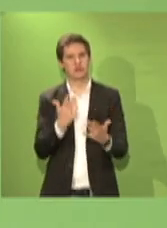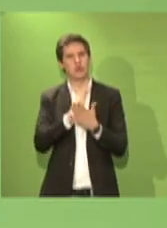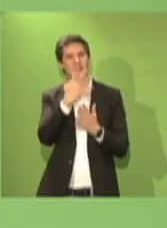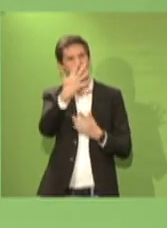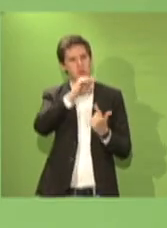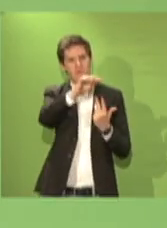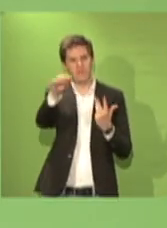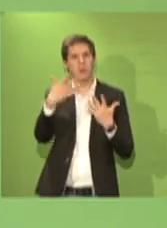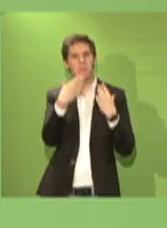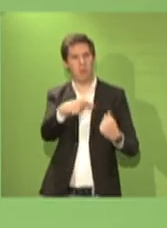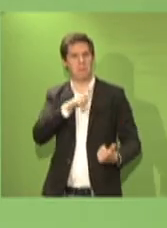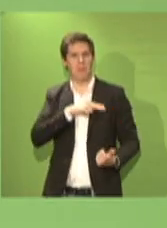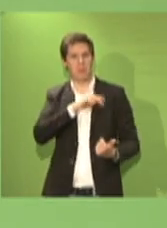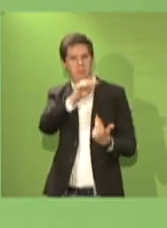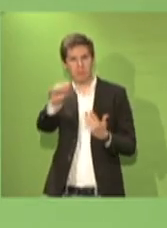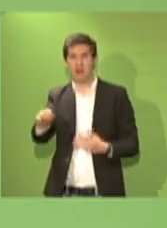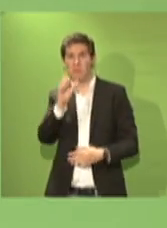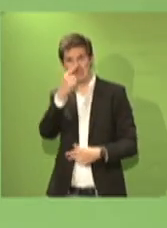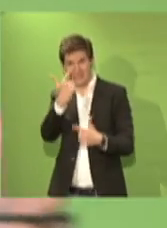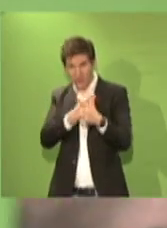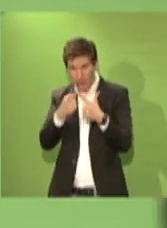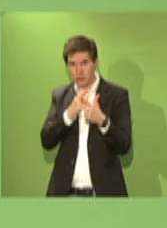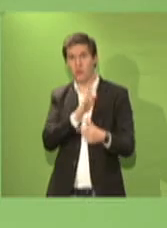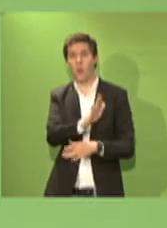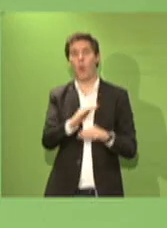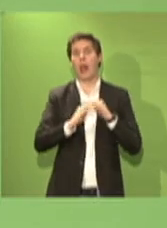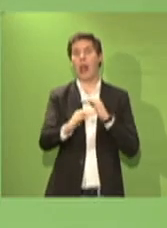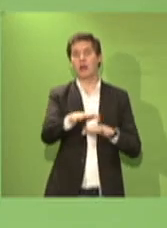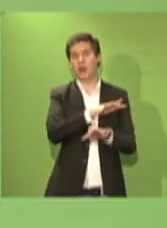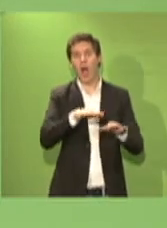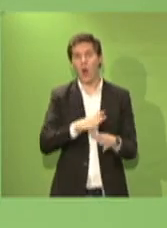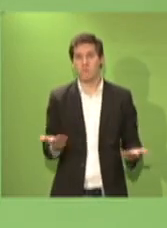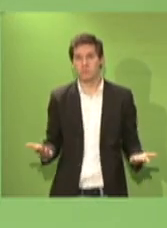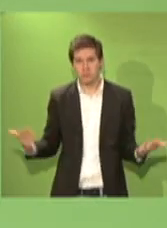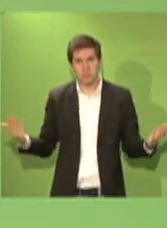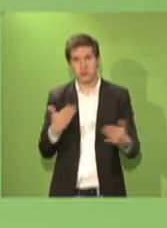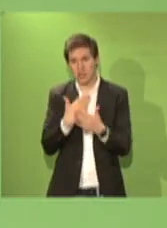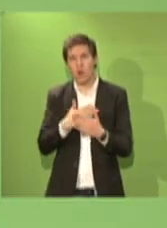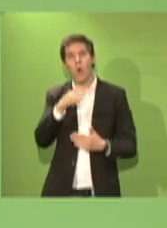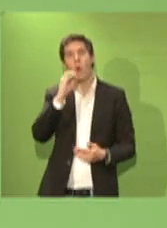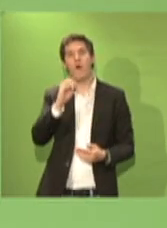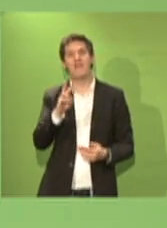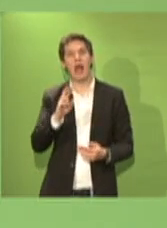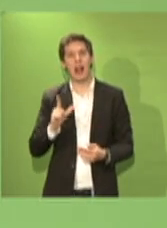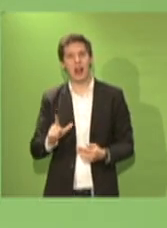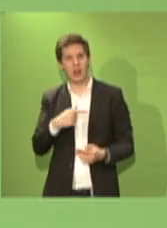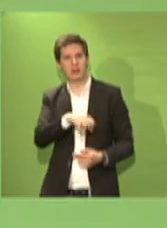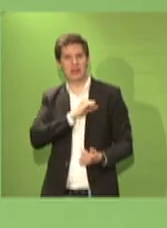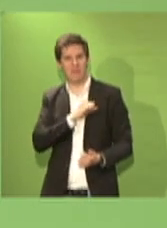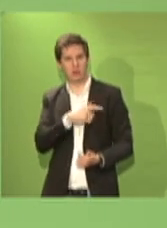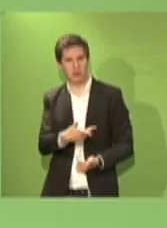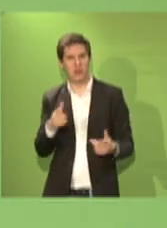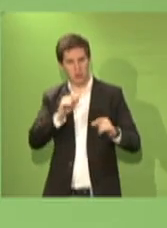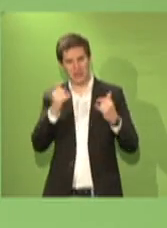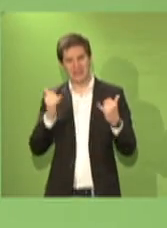und zu prämieren. Und es sind 2 im ländlichen Raum, das muss man an der Stelle auch nochmal sagen und festhalten. OWL hat gewonnen, es wird in Zukunft einen Radschnellweg geben,